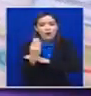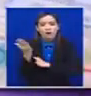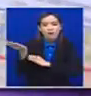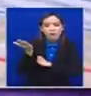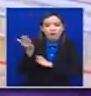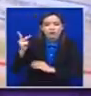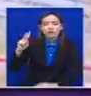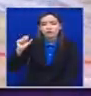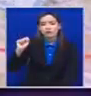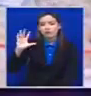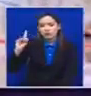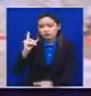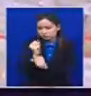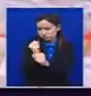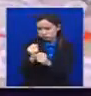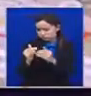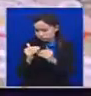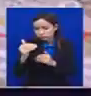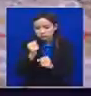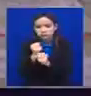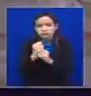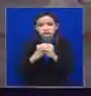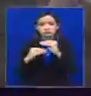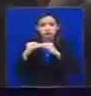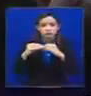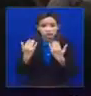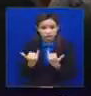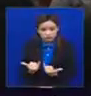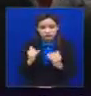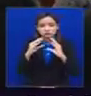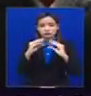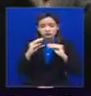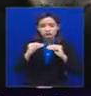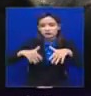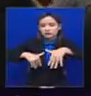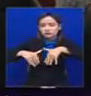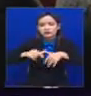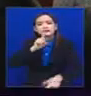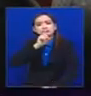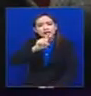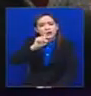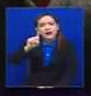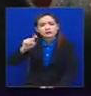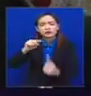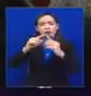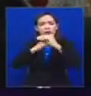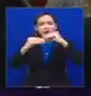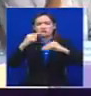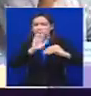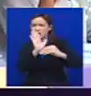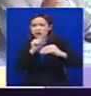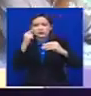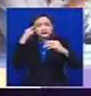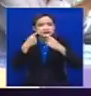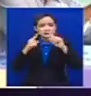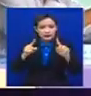บังคับเดินหน้าโครงการทันทีอย่างไรก็ตามในการประชุมครั้งล่าสุดชาวบ้านได้สอบถามถึงการคัดค้านโครงการเจ้าหน้าที่กรมทาง